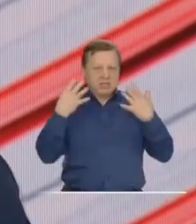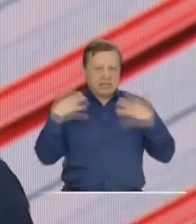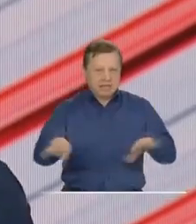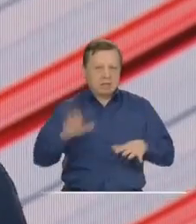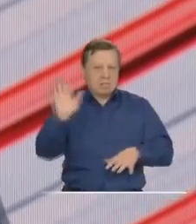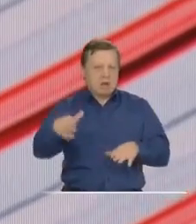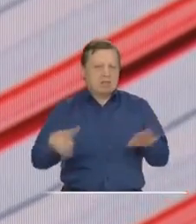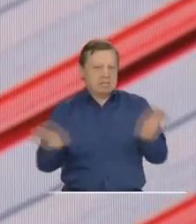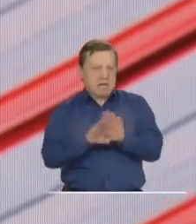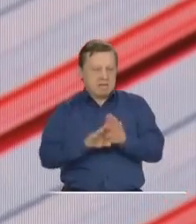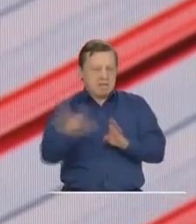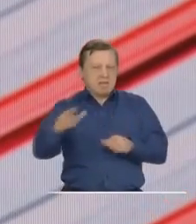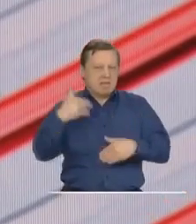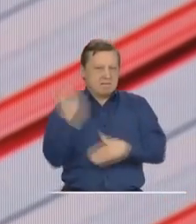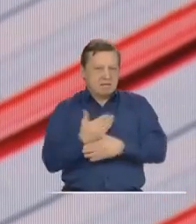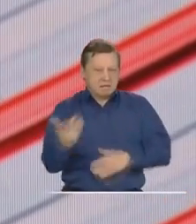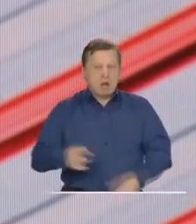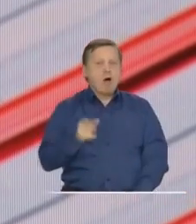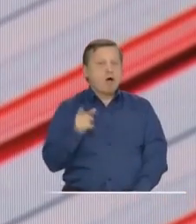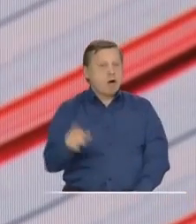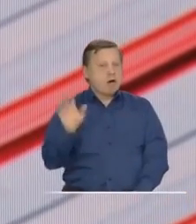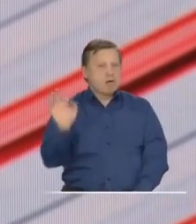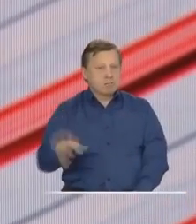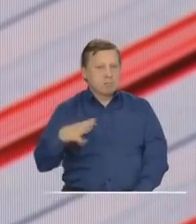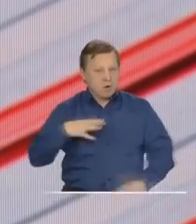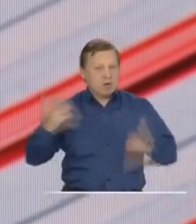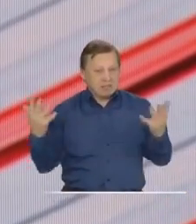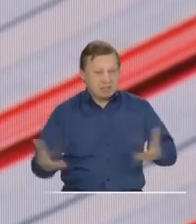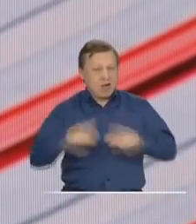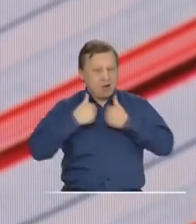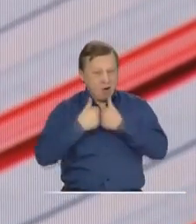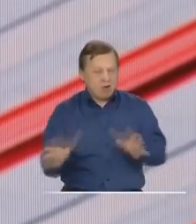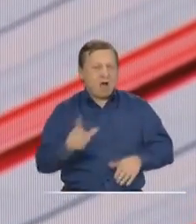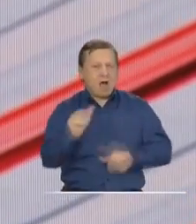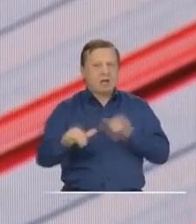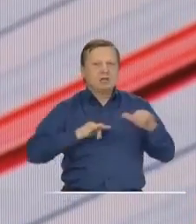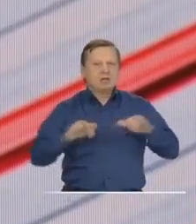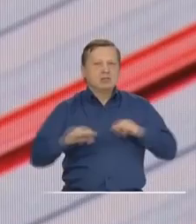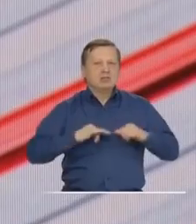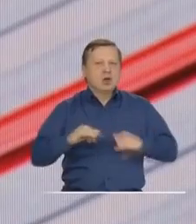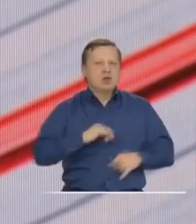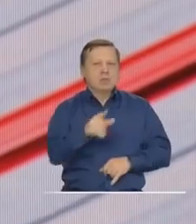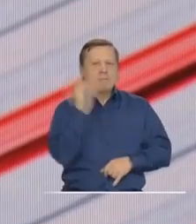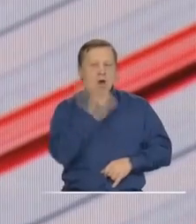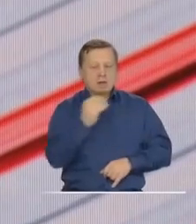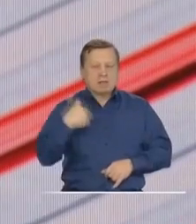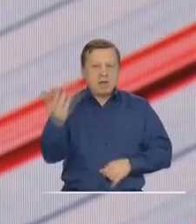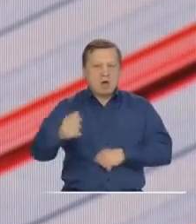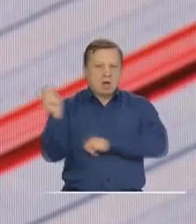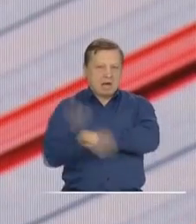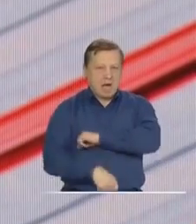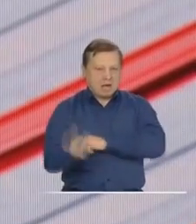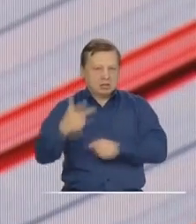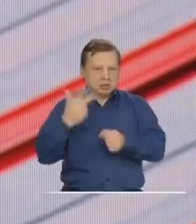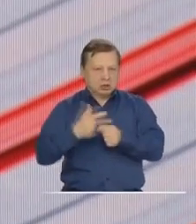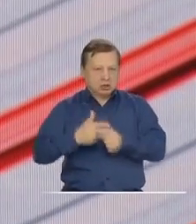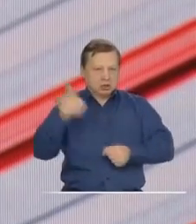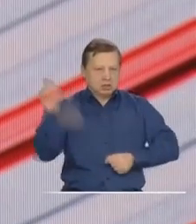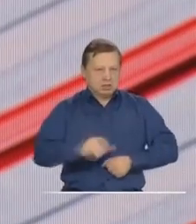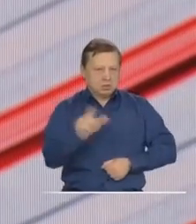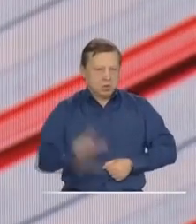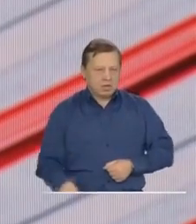przedsiębiorców opowiadał jak fatalnej są obecnie kondycji link do całej debaty umieszczam w opisie pod nagraniem